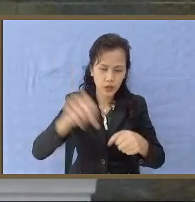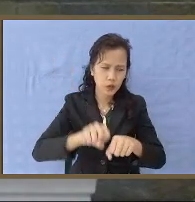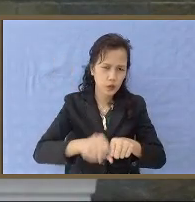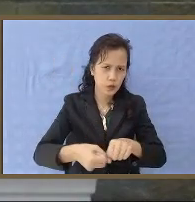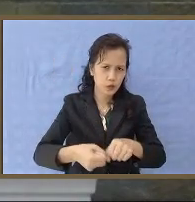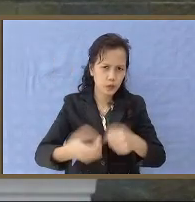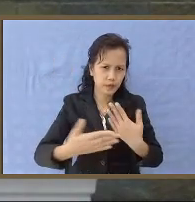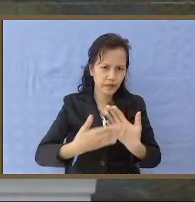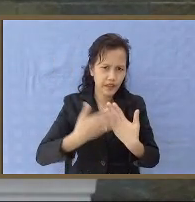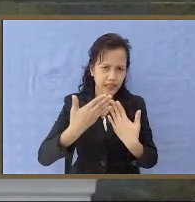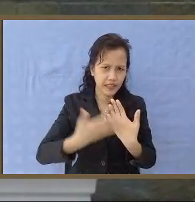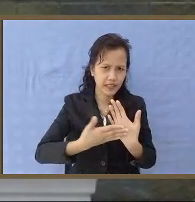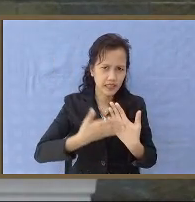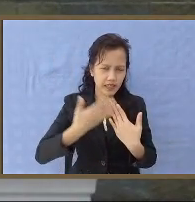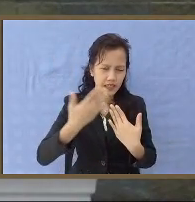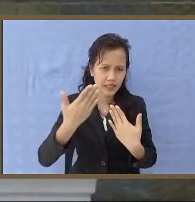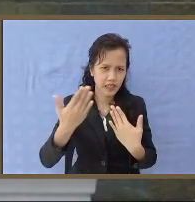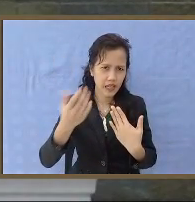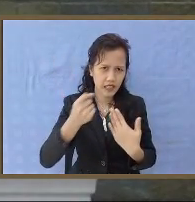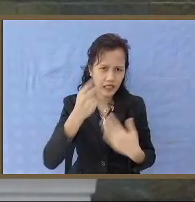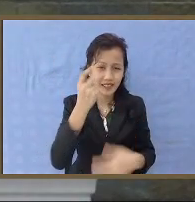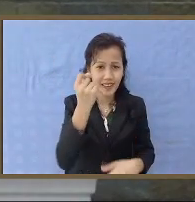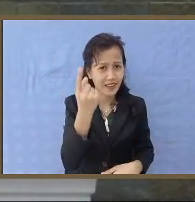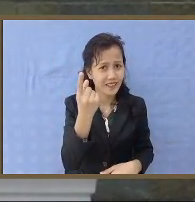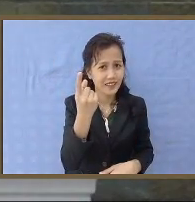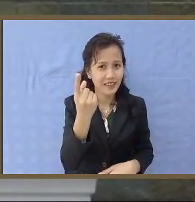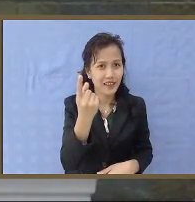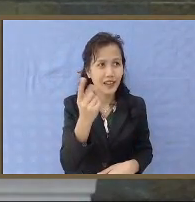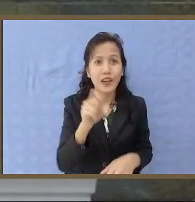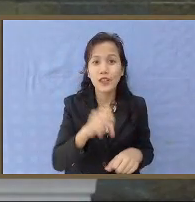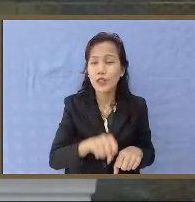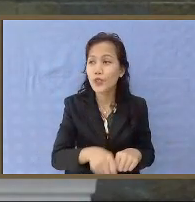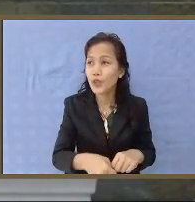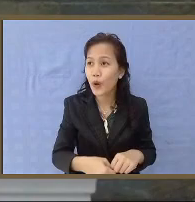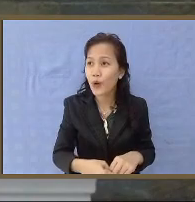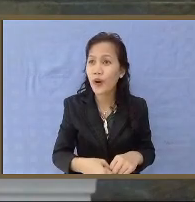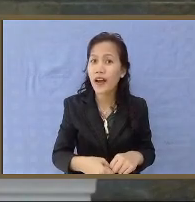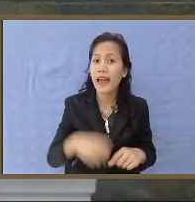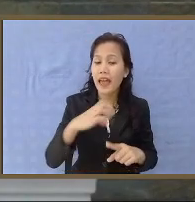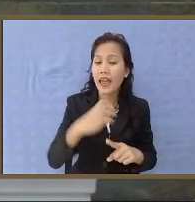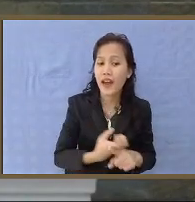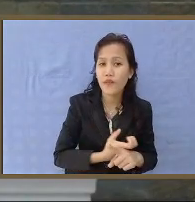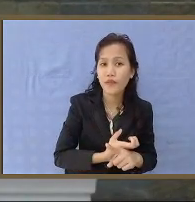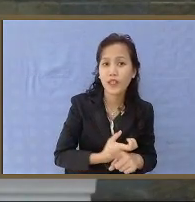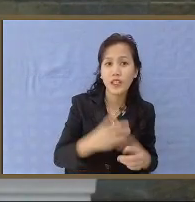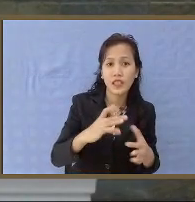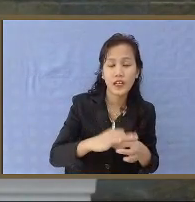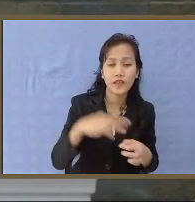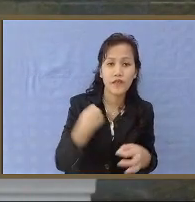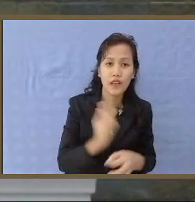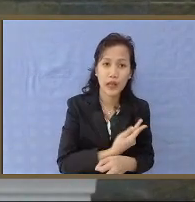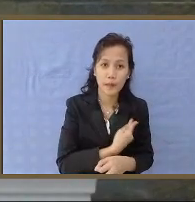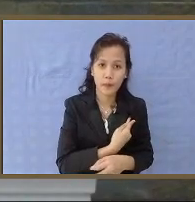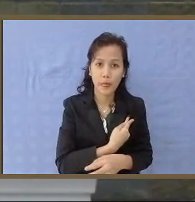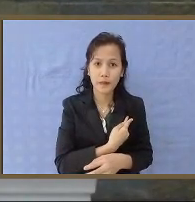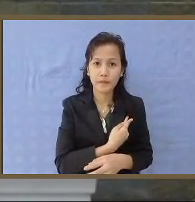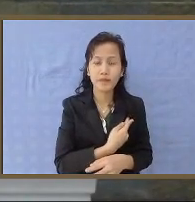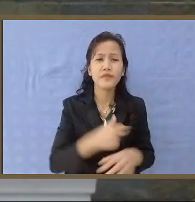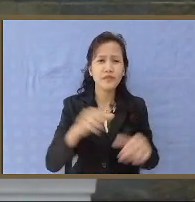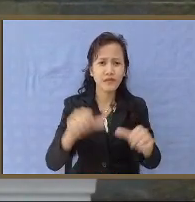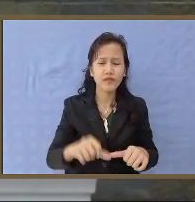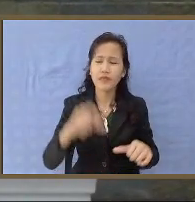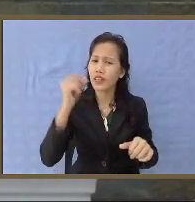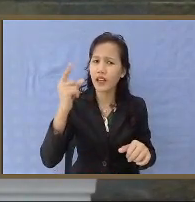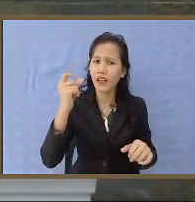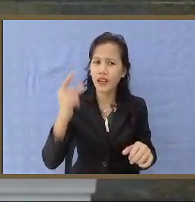nyong maintindihan so that ang bawat isa sa inyo mga kapatid ay pwede pag nasanay kayo na umunawa ng ganung